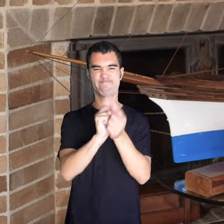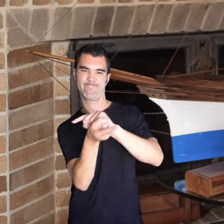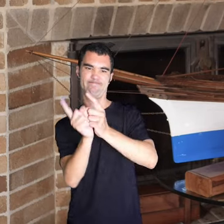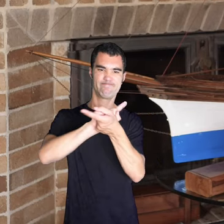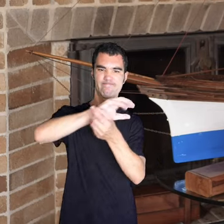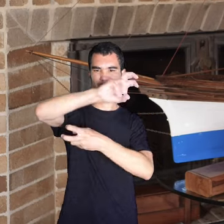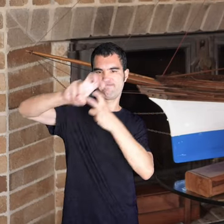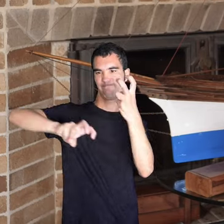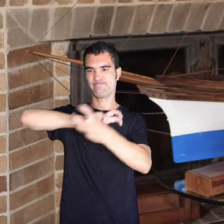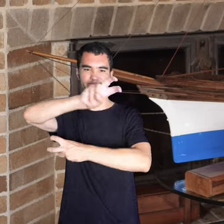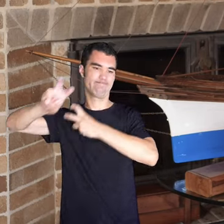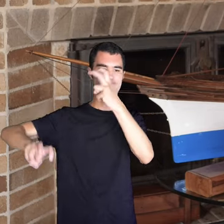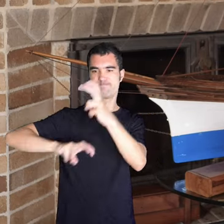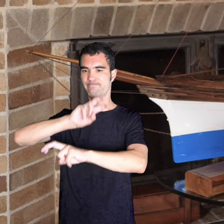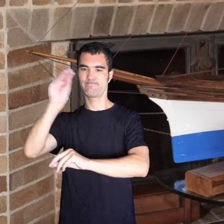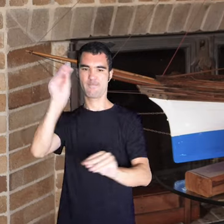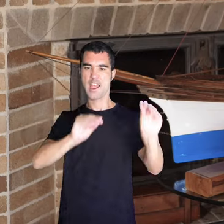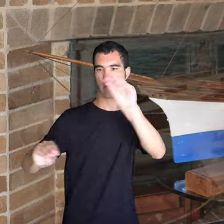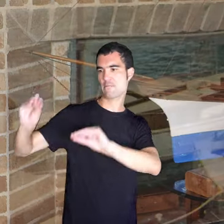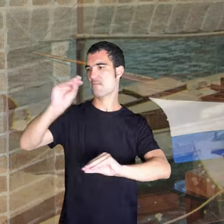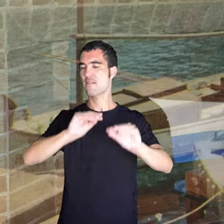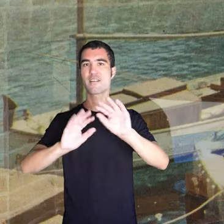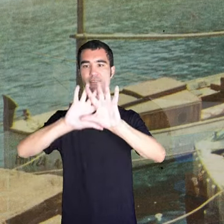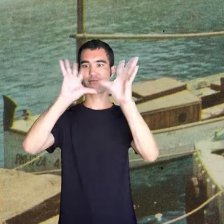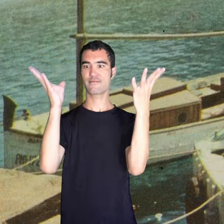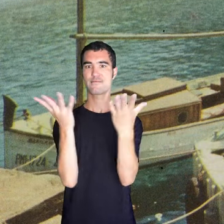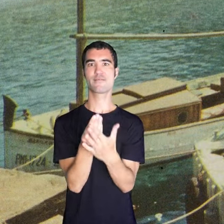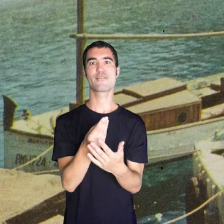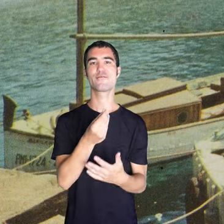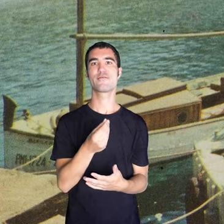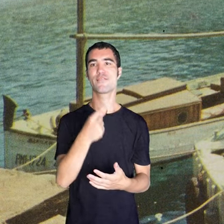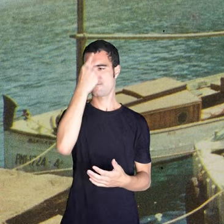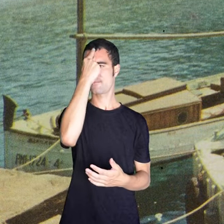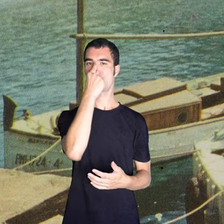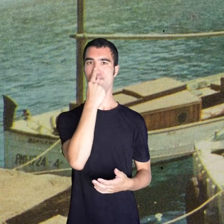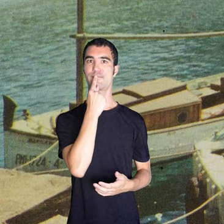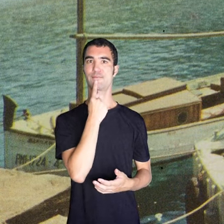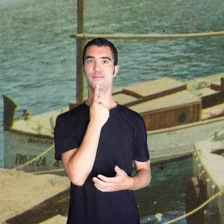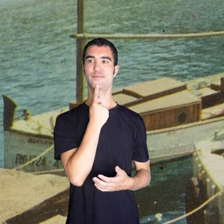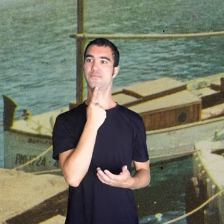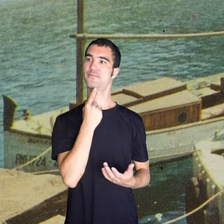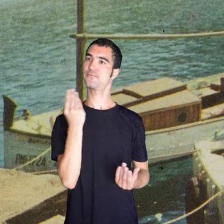transformar, se pot dir, la varen transformar i li van dar un aspecte ja un poc més